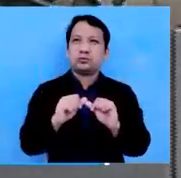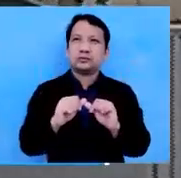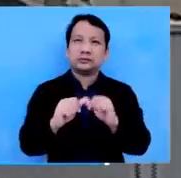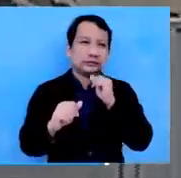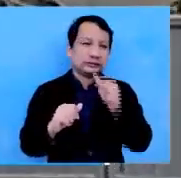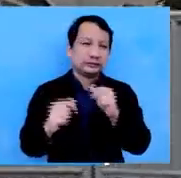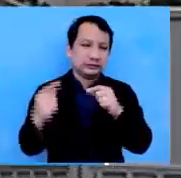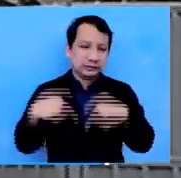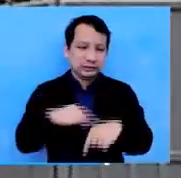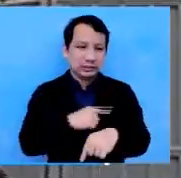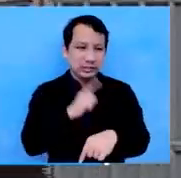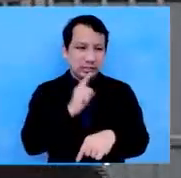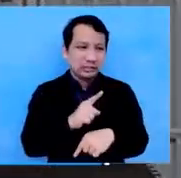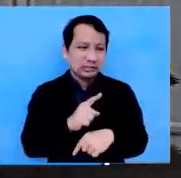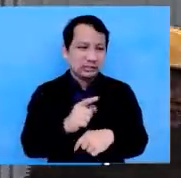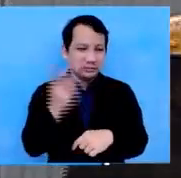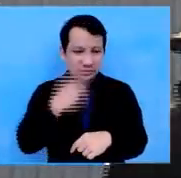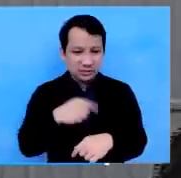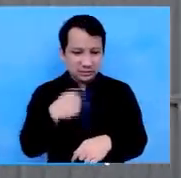part ng